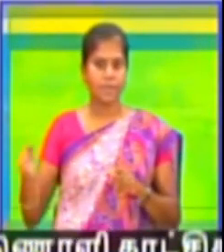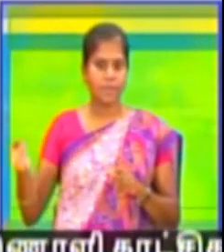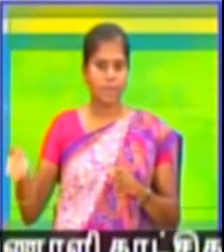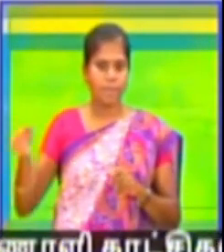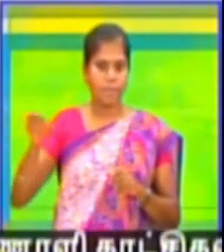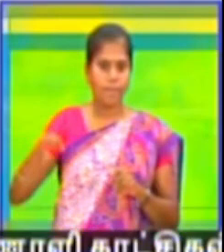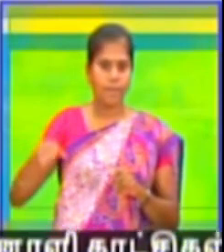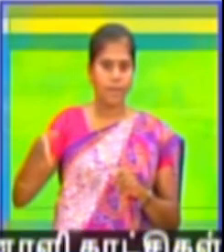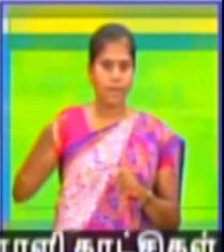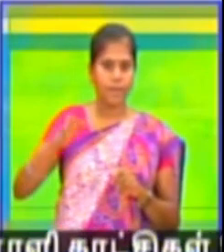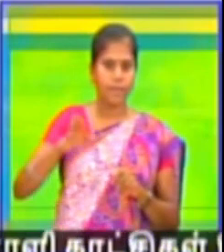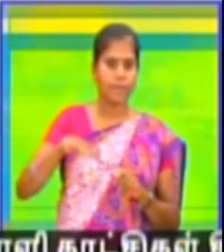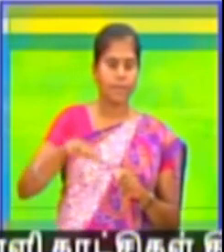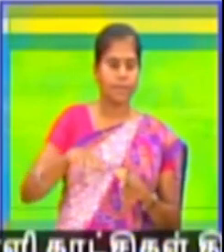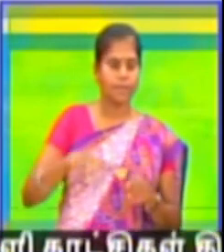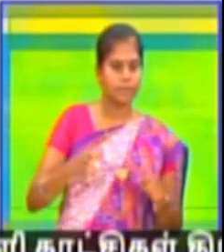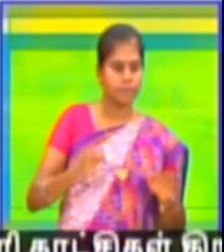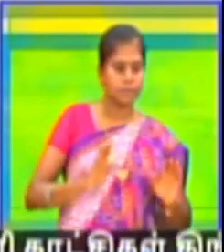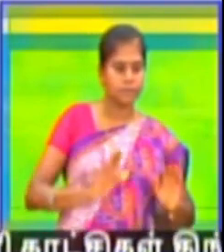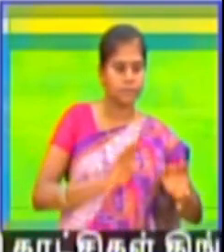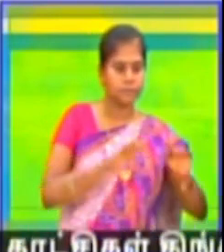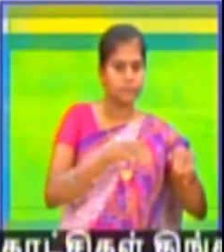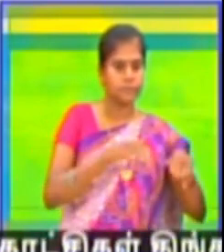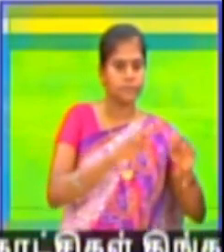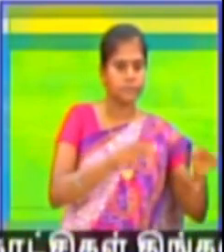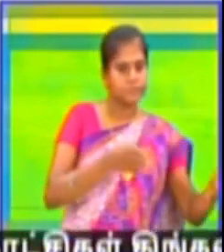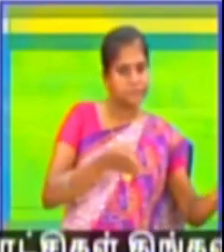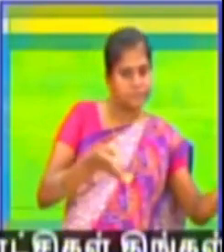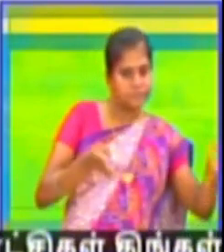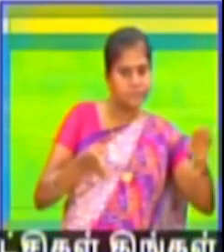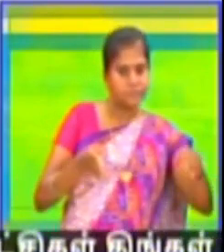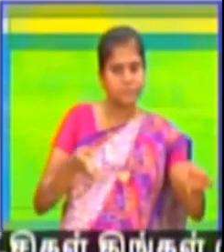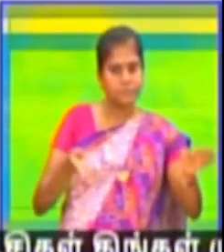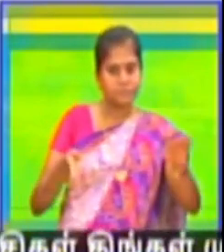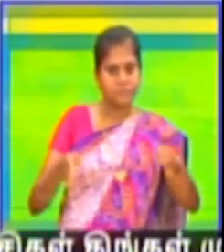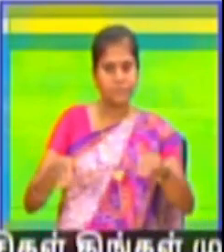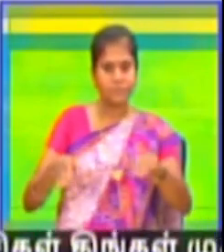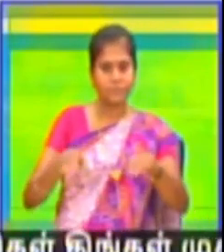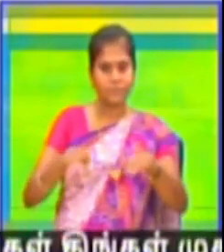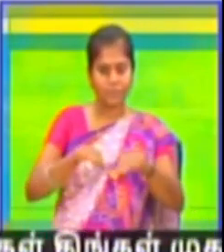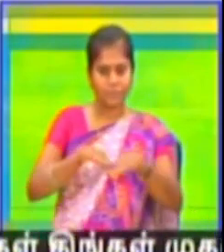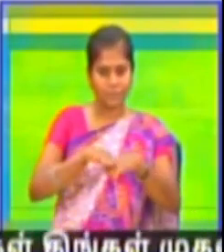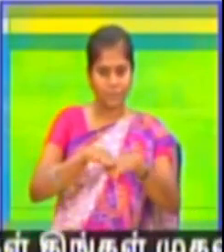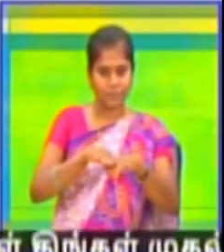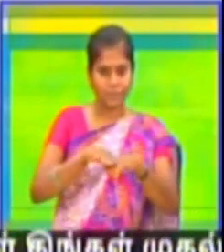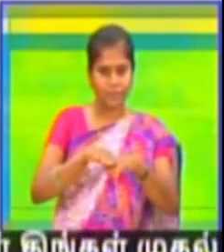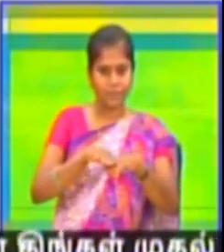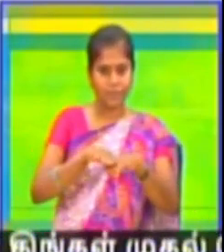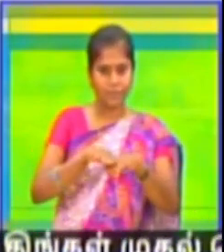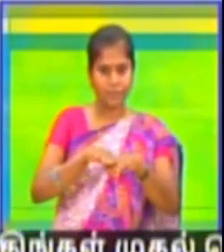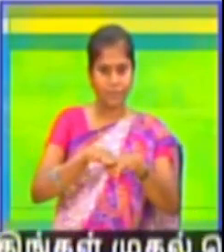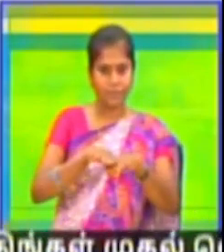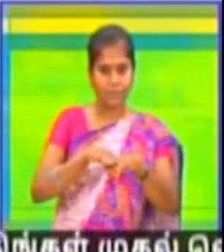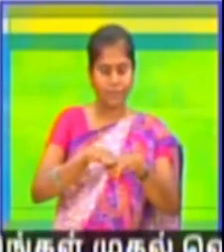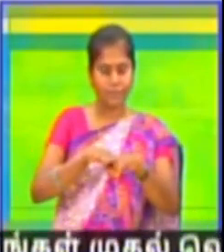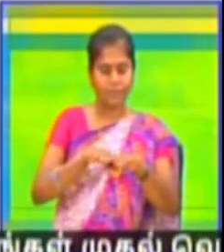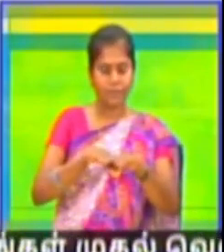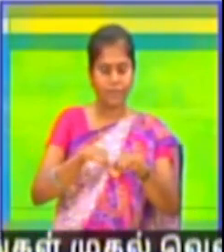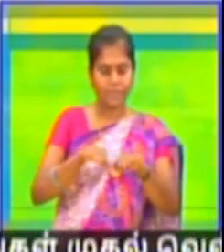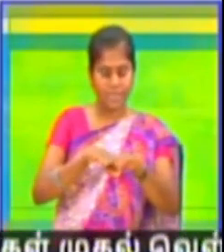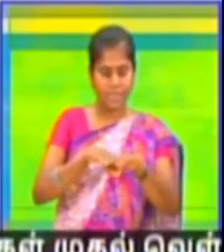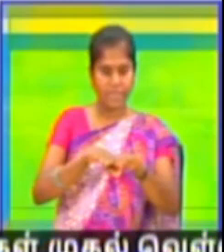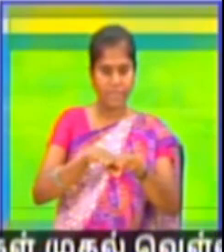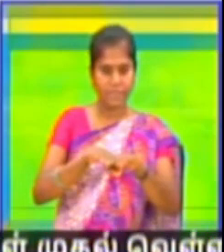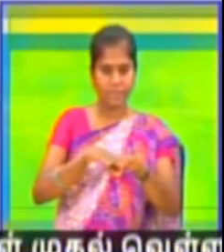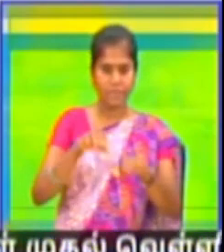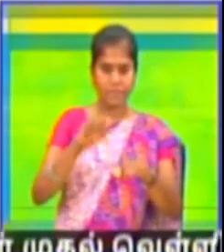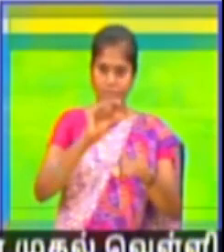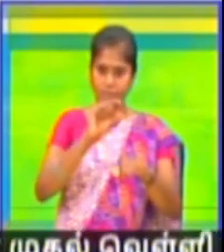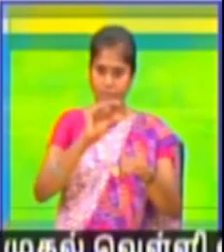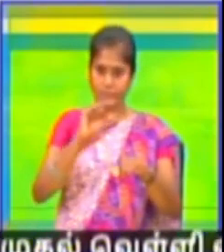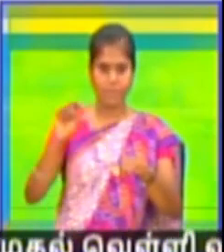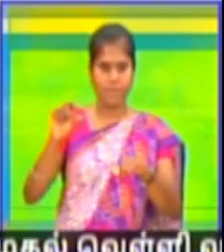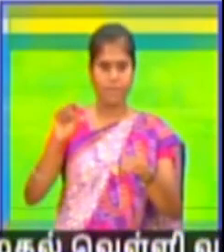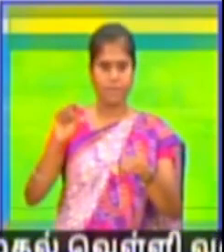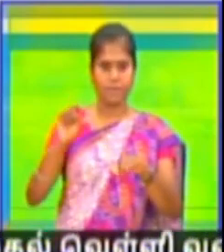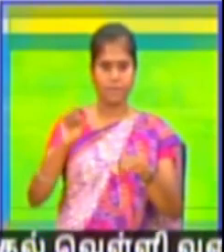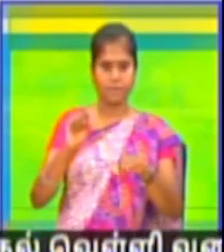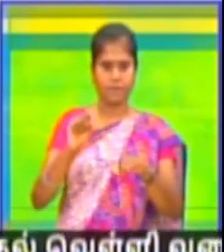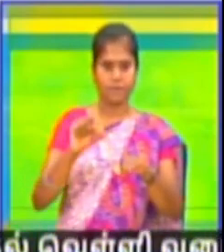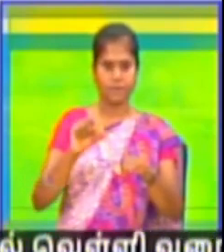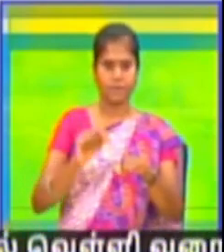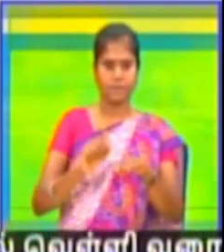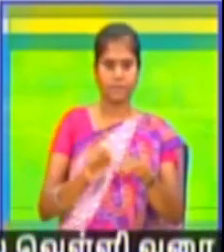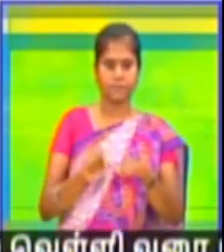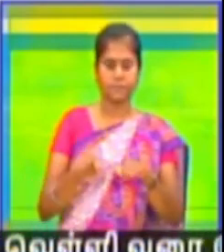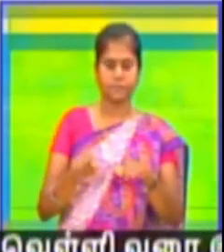மேற்கே இருக்கக்கூடிய கடற்கரை மலைத்தொடரையும் இணைத்து மேற்கத்திய கார்டிலராஸ் அப்படின்னு அழைக்கிறாங்க.